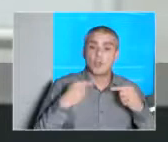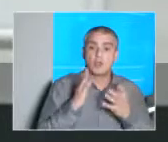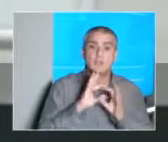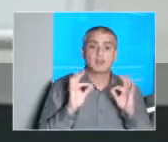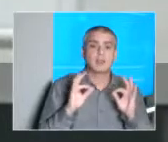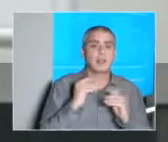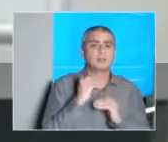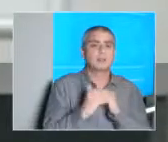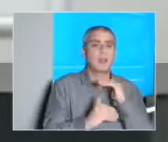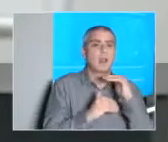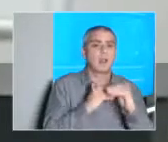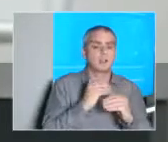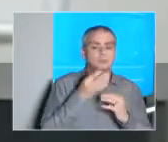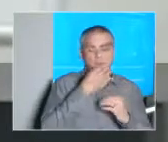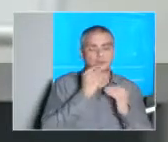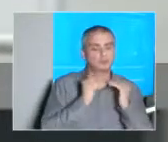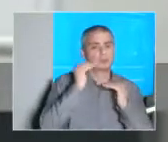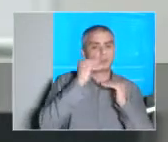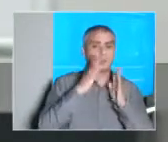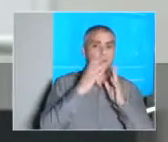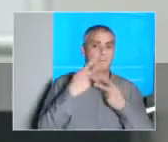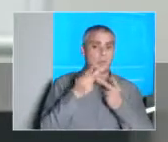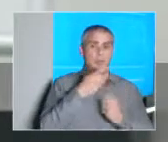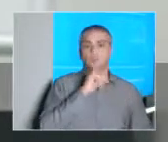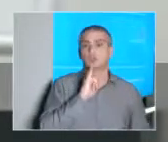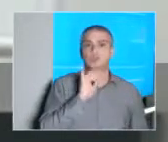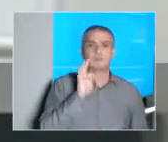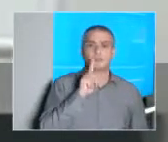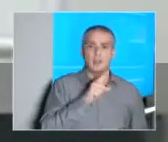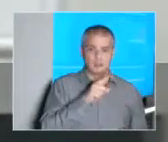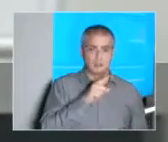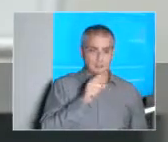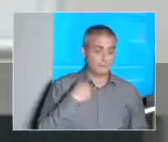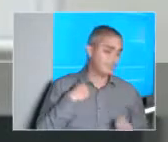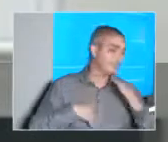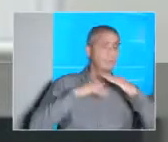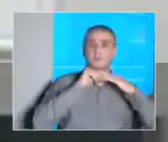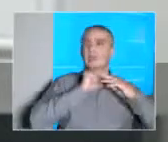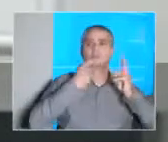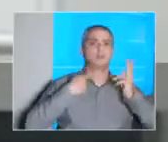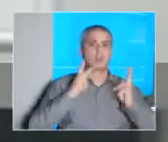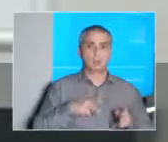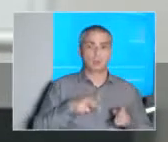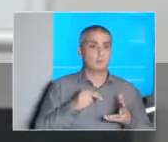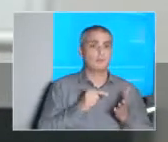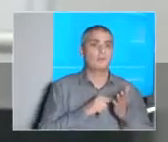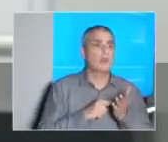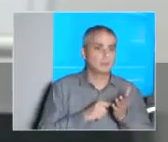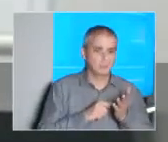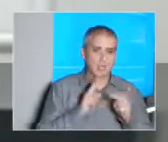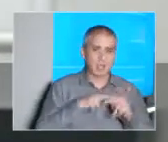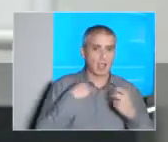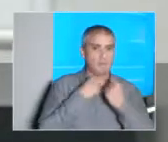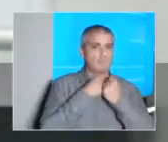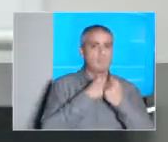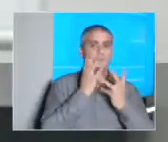תהליך מתמשך של שדרוג בית החולים יוספטל. הגענו לטופ של היכולות שלנו, ולכן, אחרי